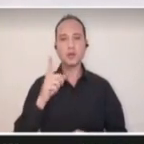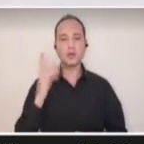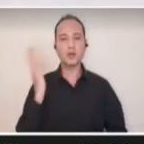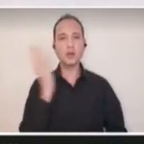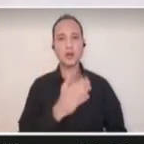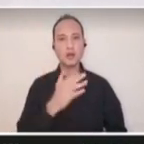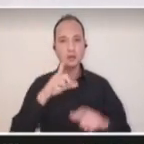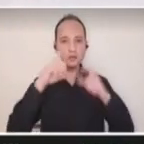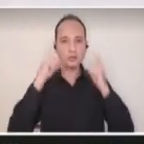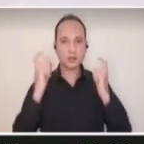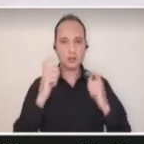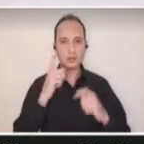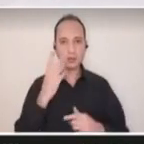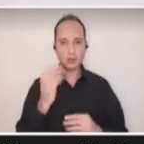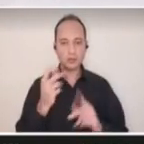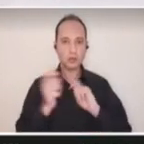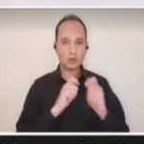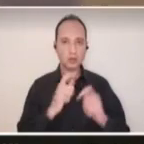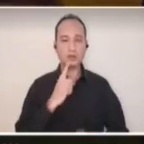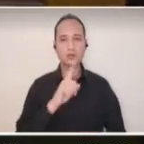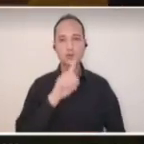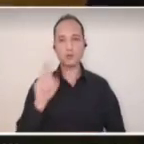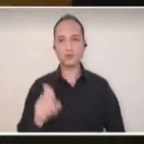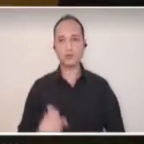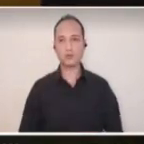mı kullanılıyor diye sordu.